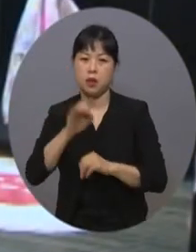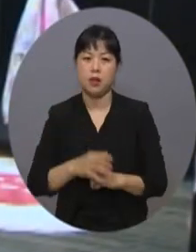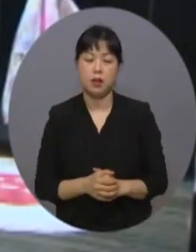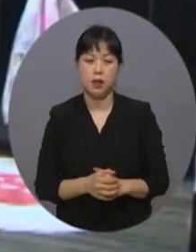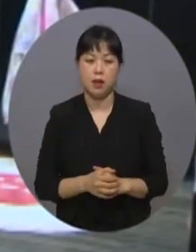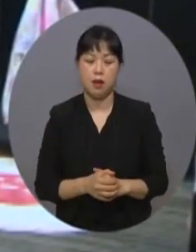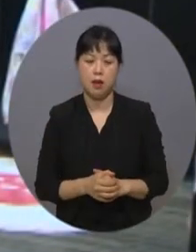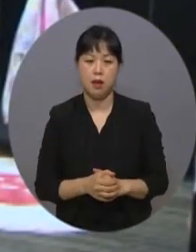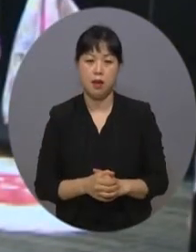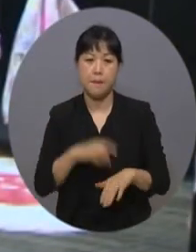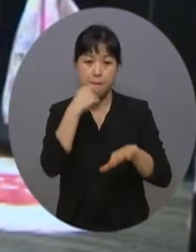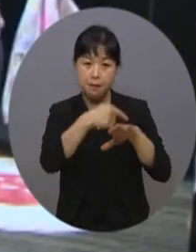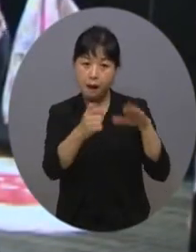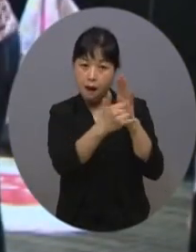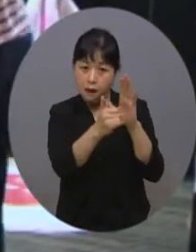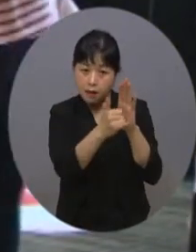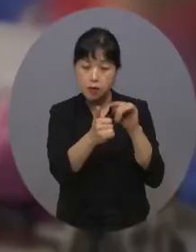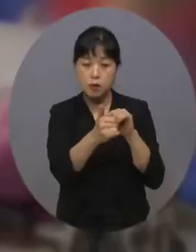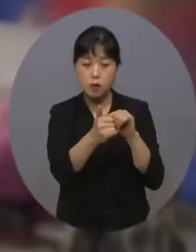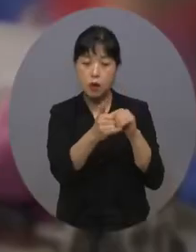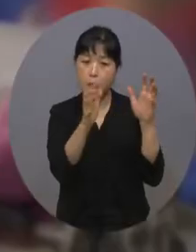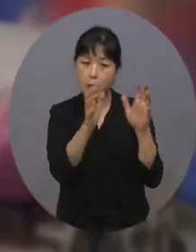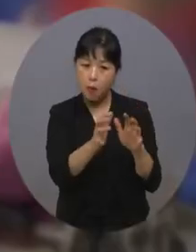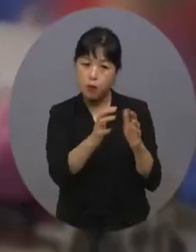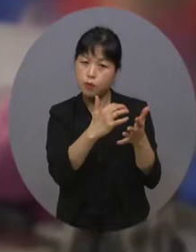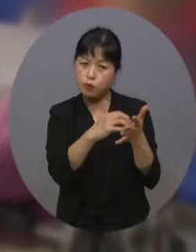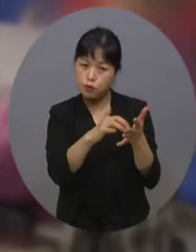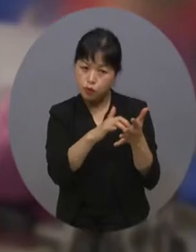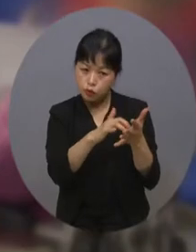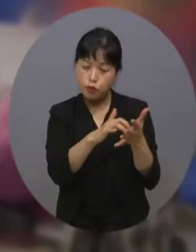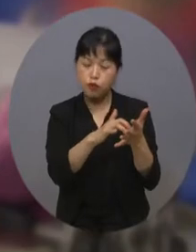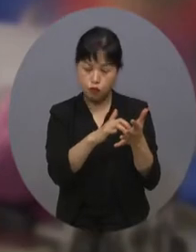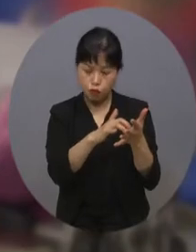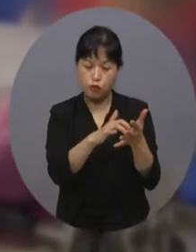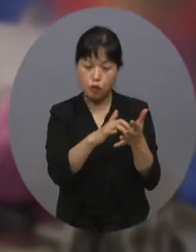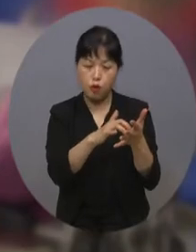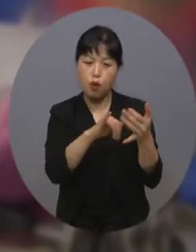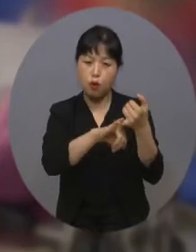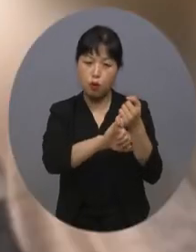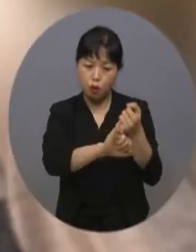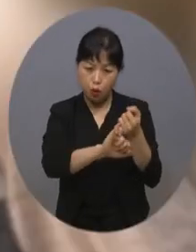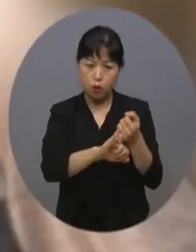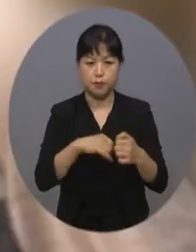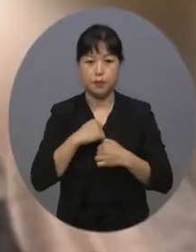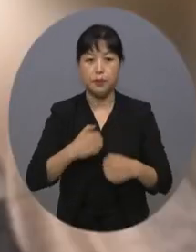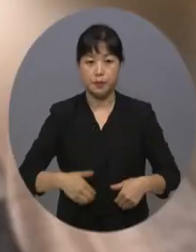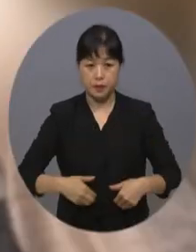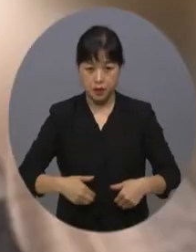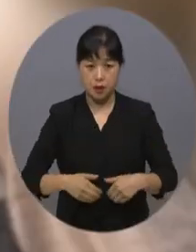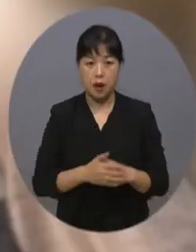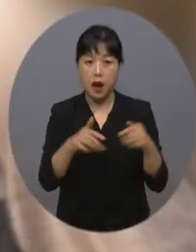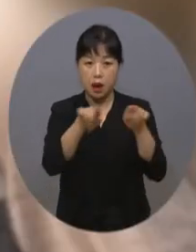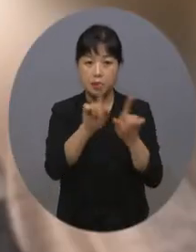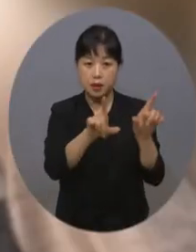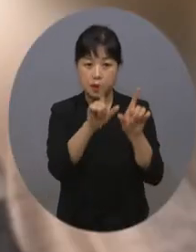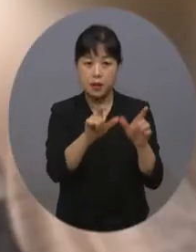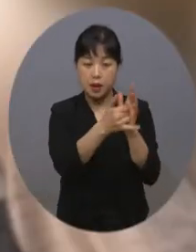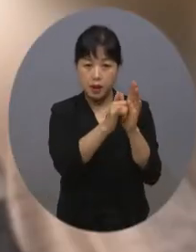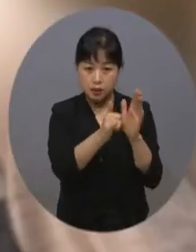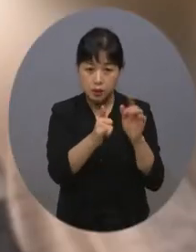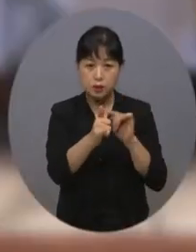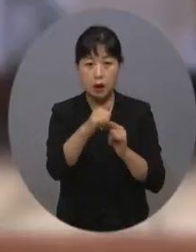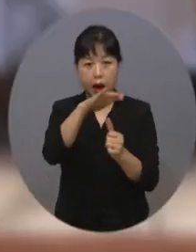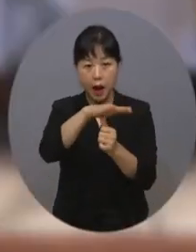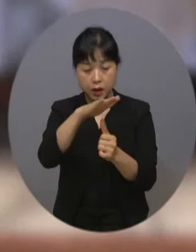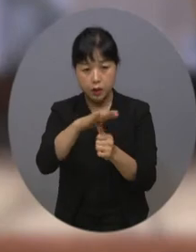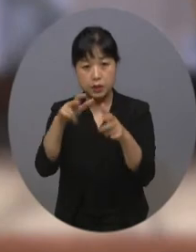직계가족이라고 하더라도 모임 인원을 지켜야 합니다. 다만 동거하는 가족이나 아동, 노인, 장애인 등 돌봄이 필요한